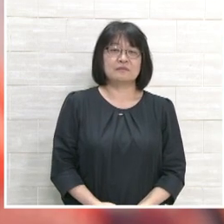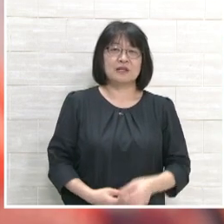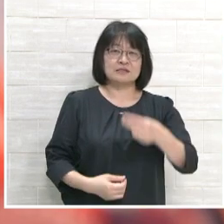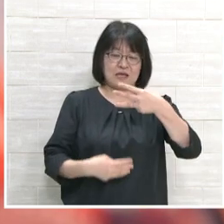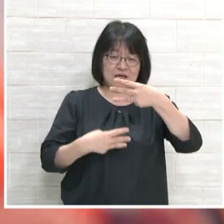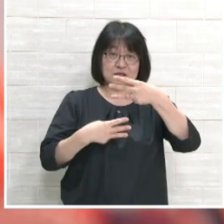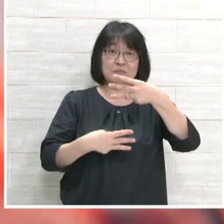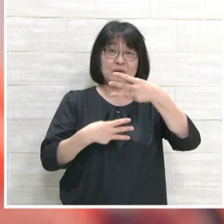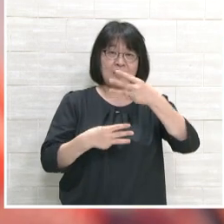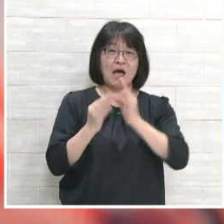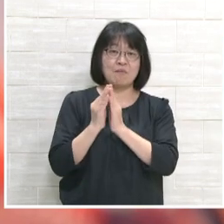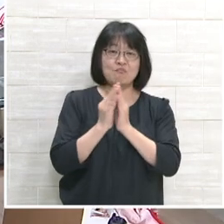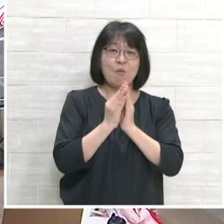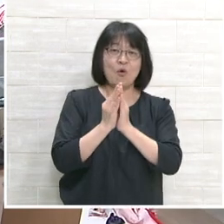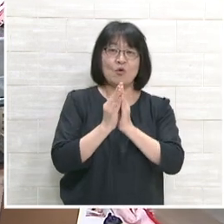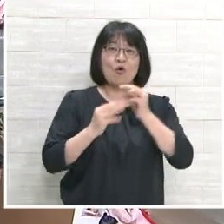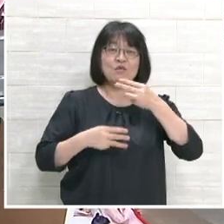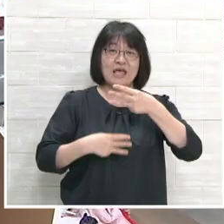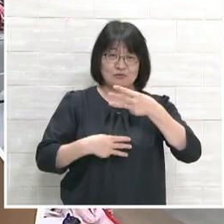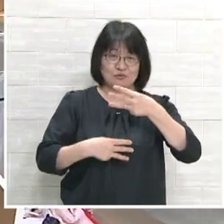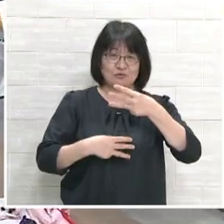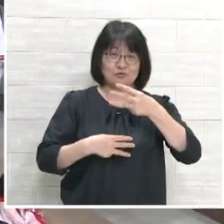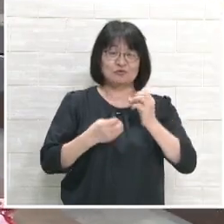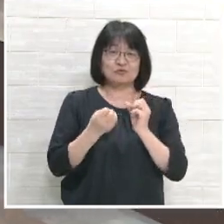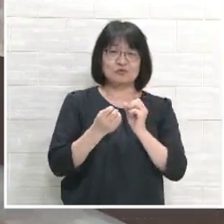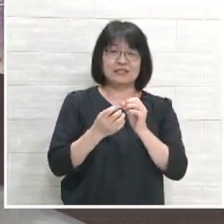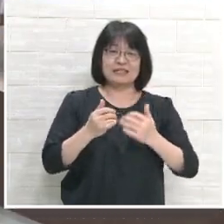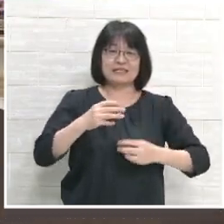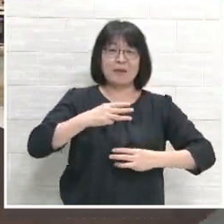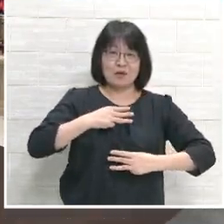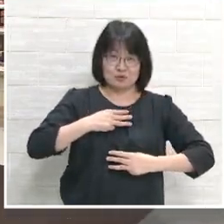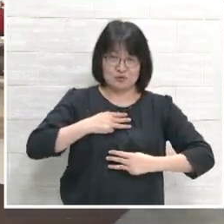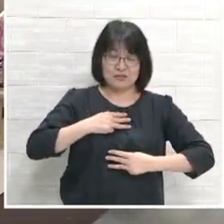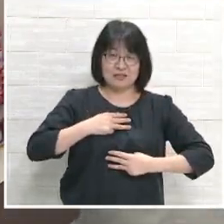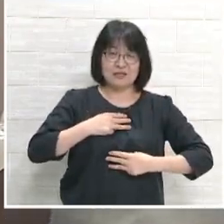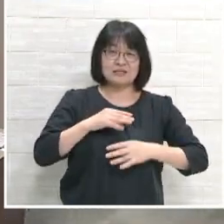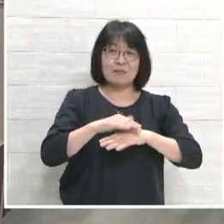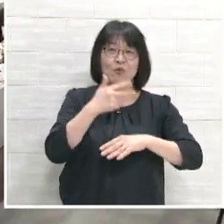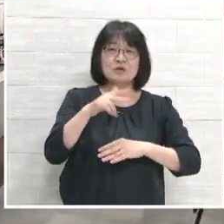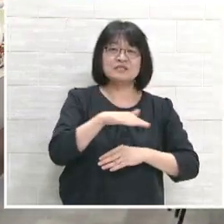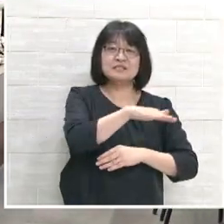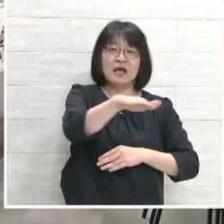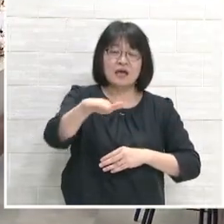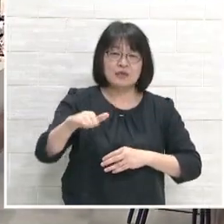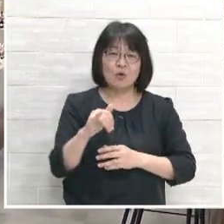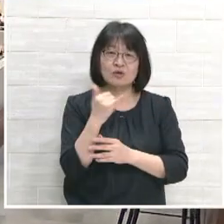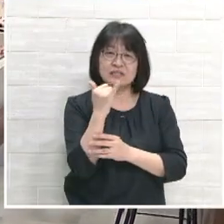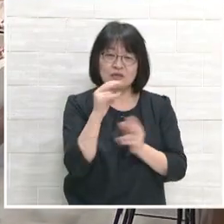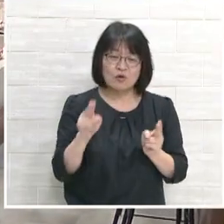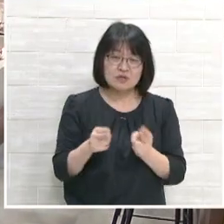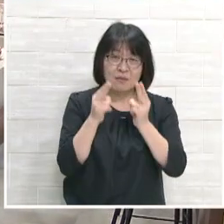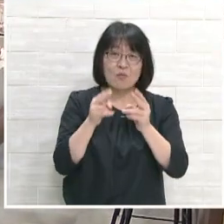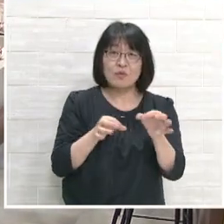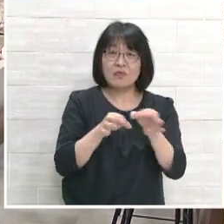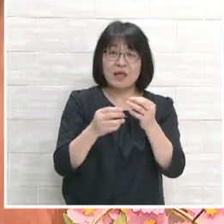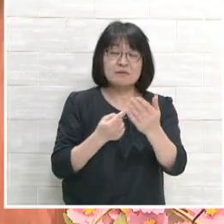3月3日は桃の節句ひな祭り。札幌市内の人形専門店を訪ねてみると